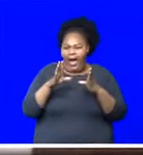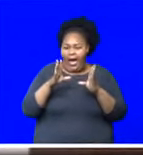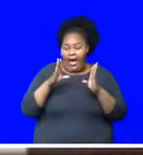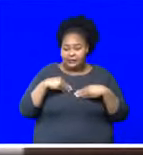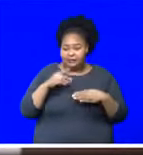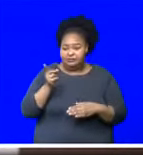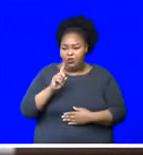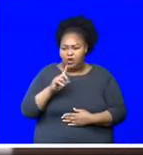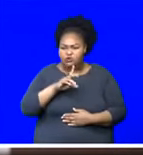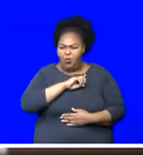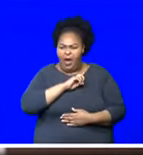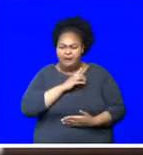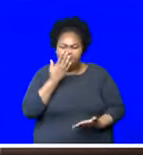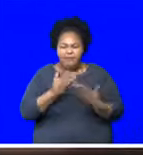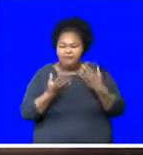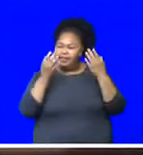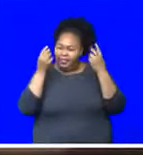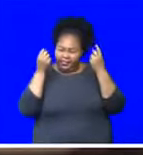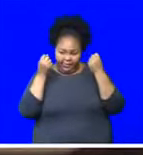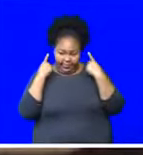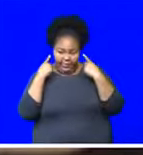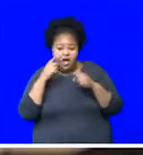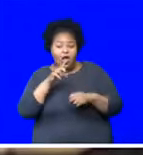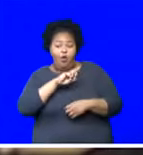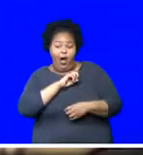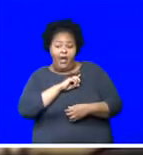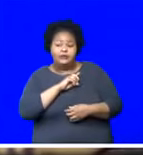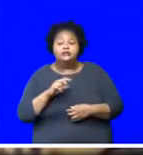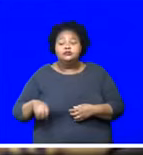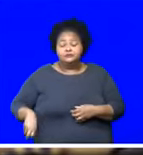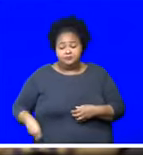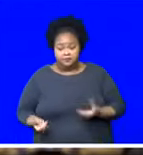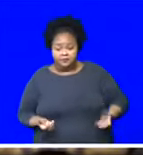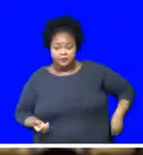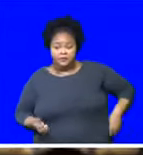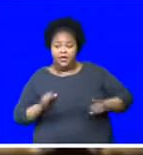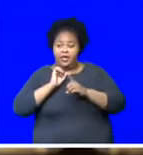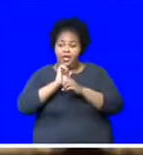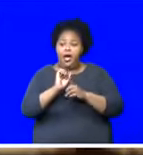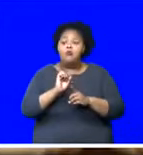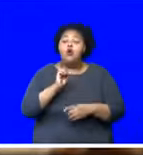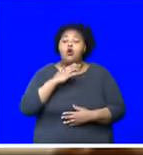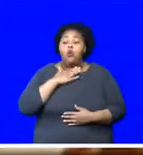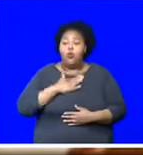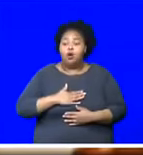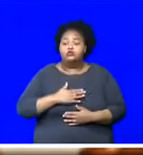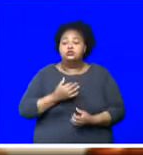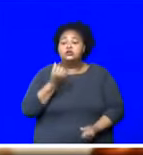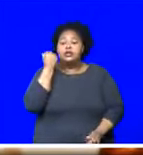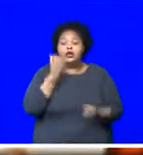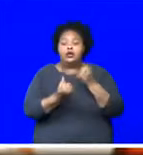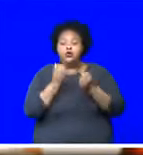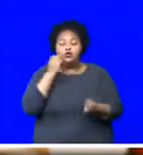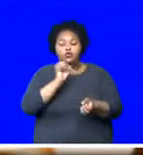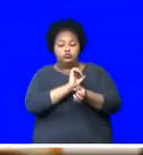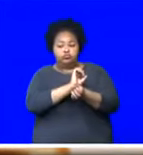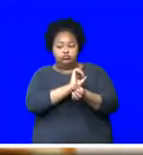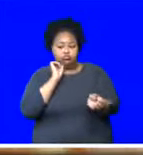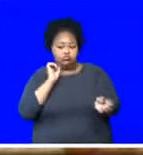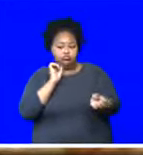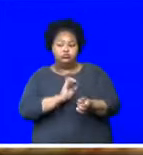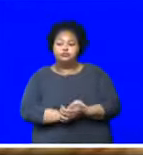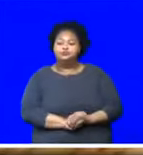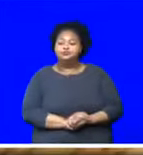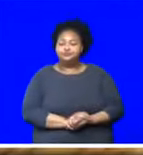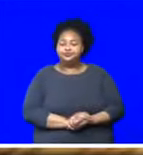ngobe tinkulumo tabo tiveta kungathi bafuna inkantolo ibahlenge kulobu cala. Inkantolo ithi